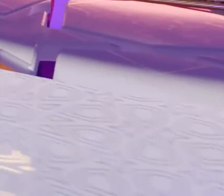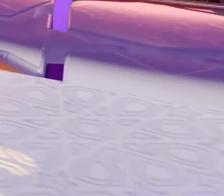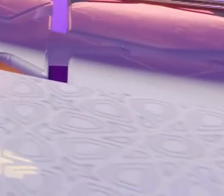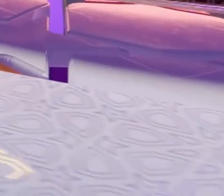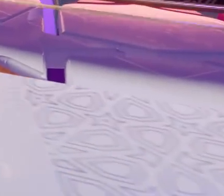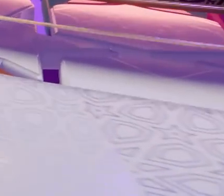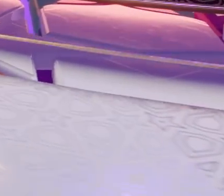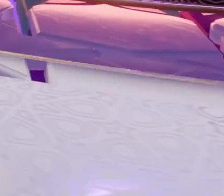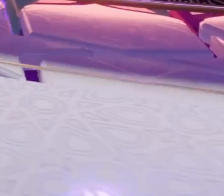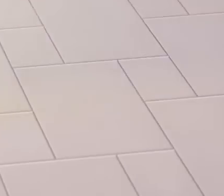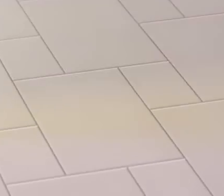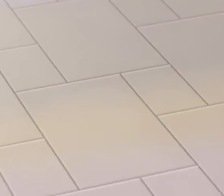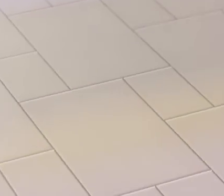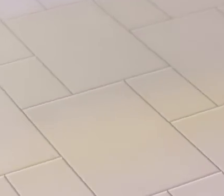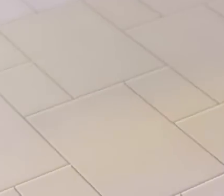واجعله لنا